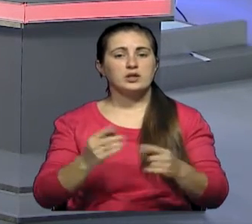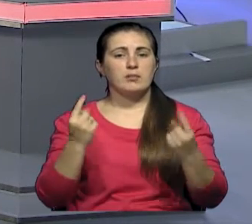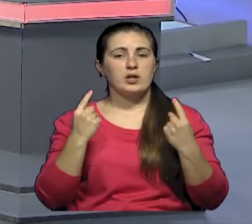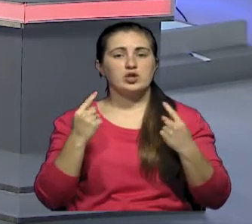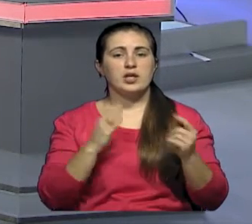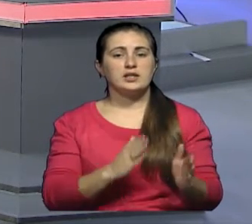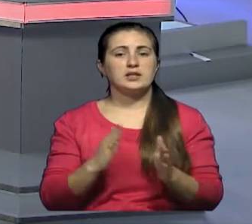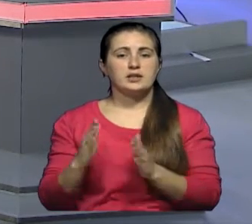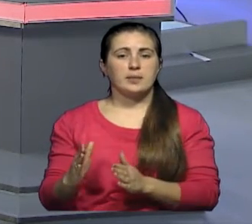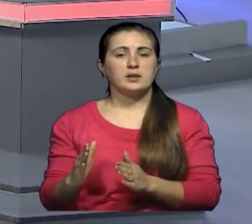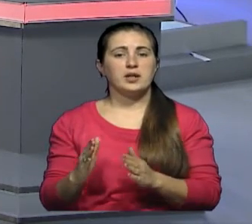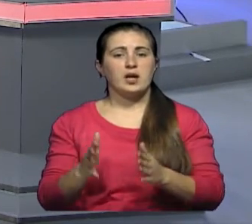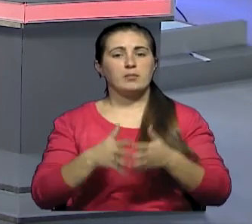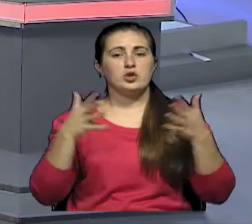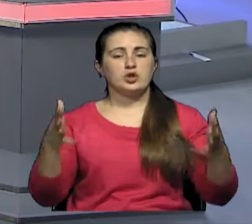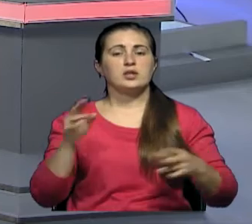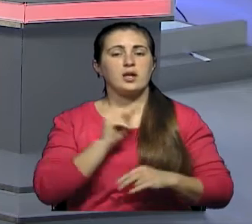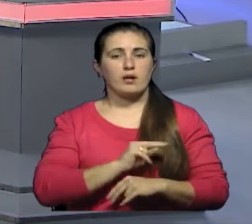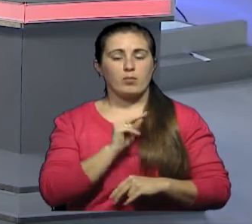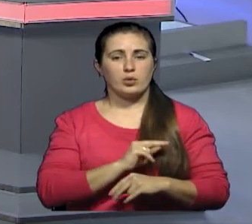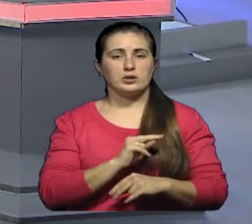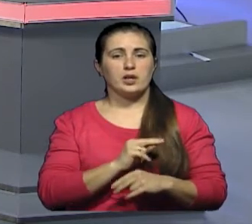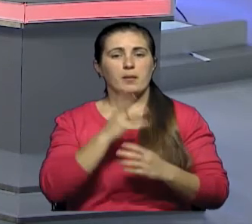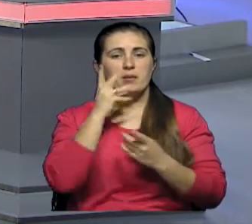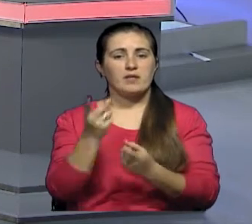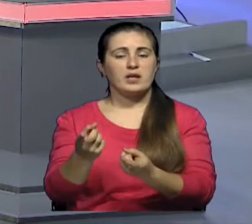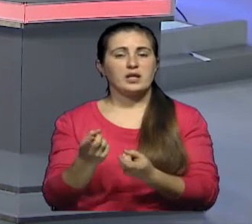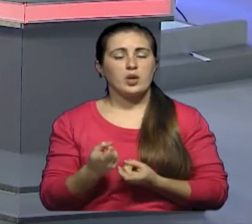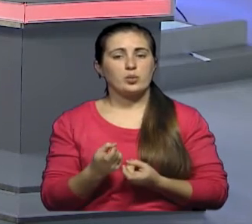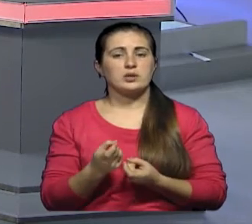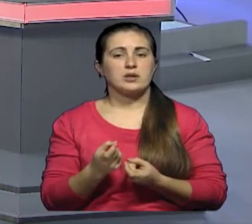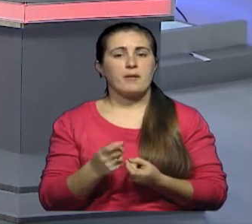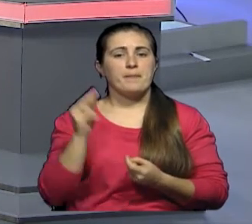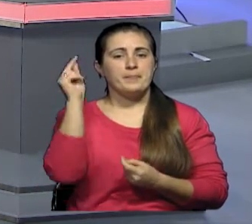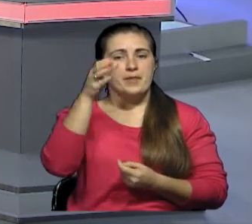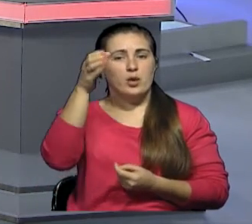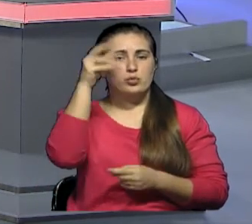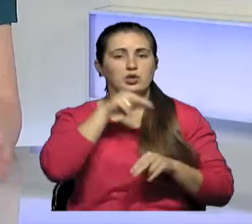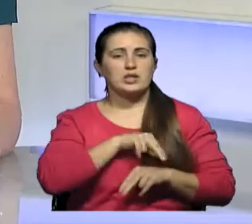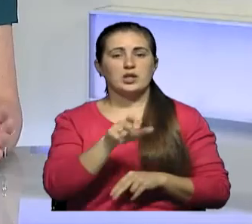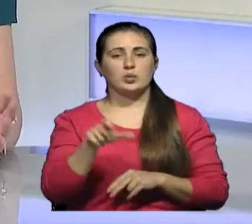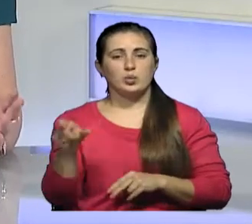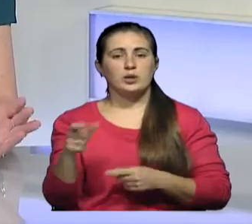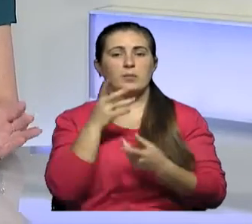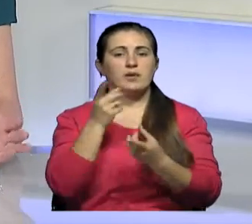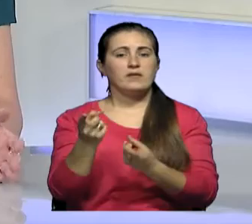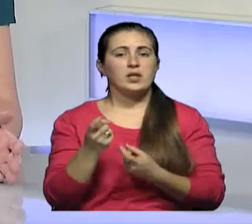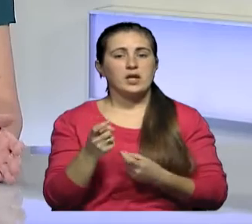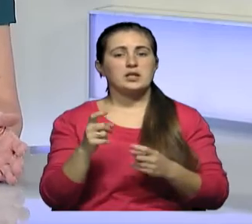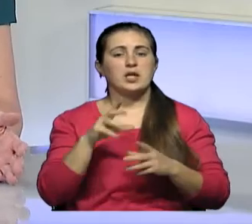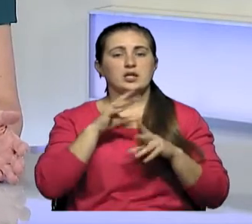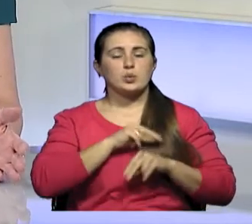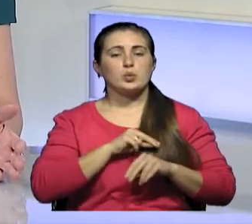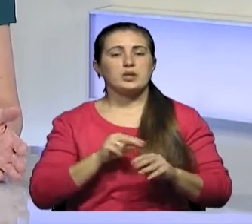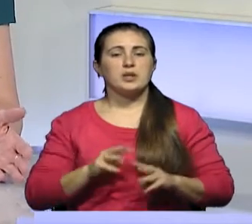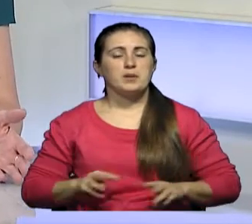системная обширная работа то есть привлекаются научные сотрудники привлекаются сотрудники министерства